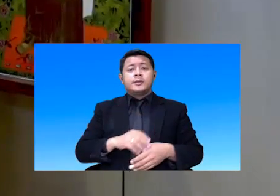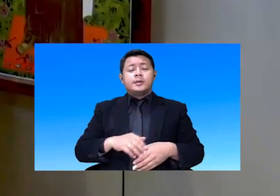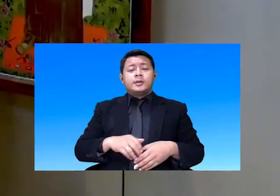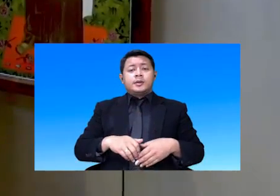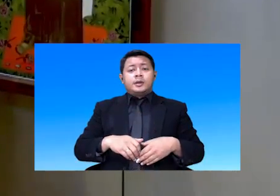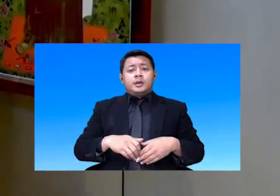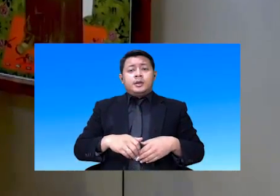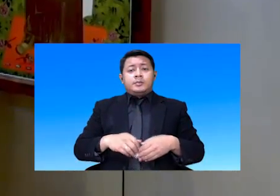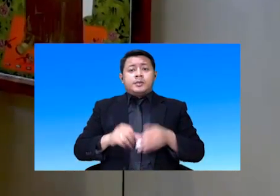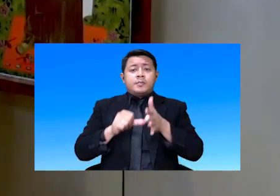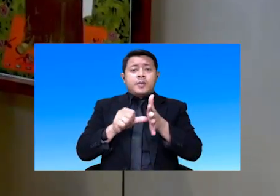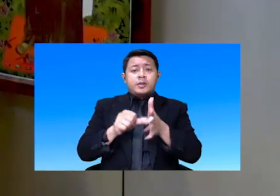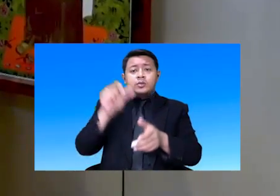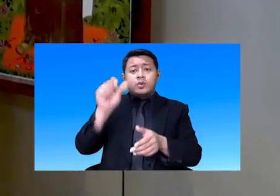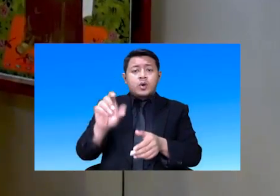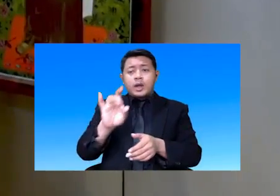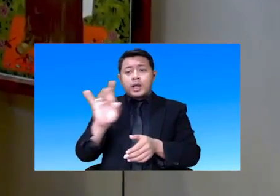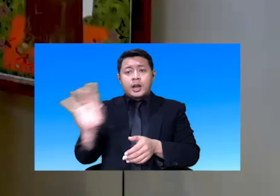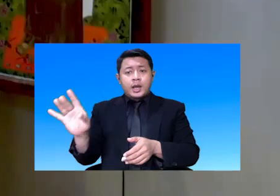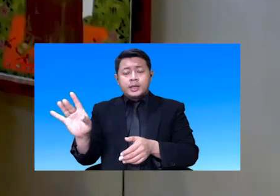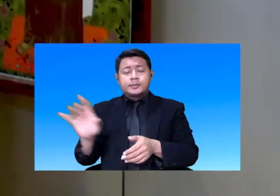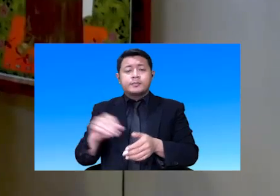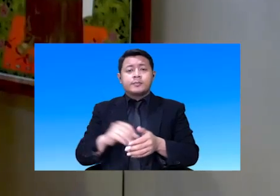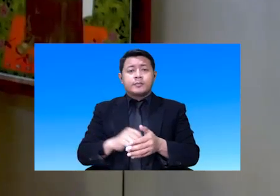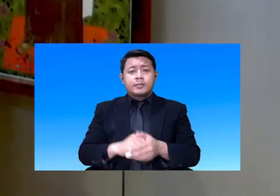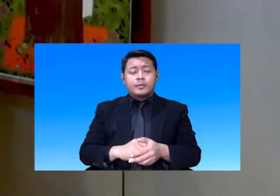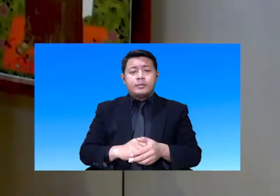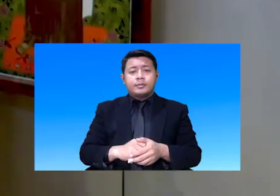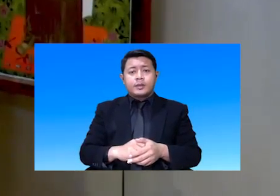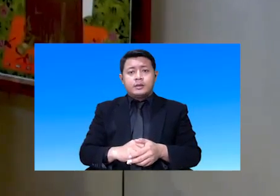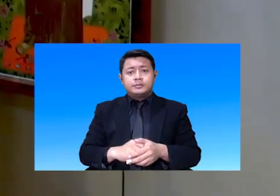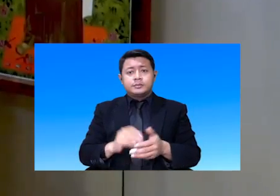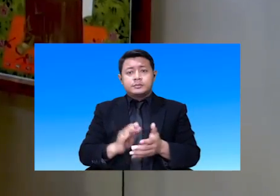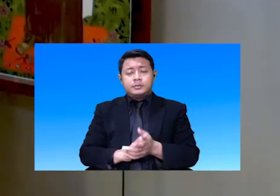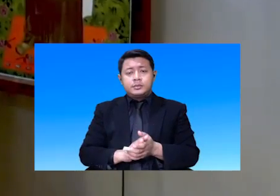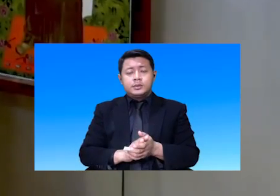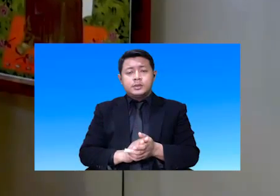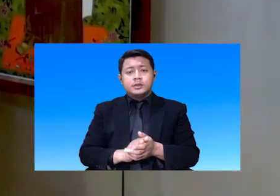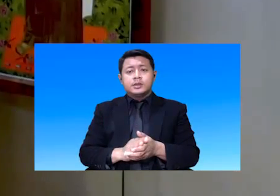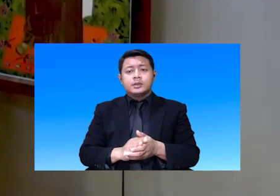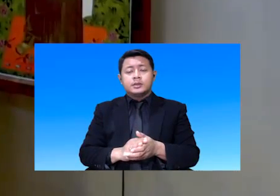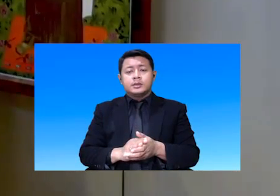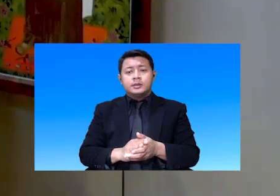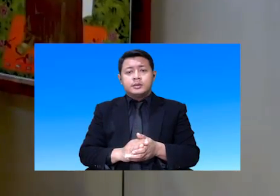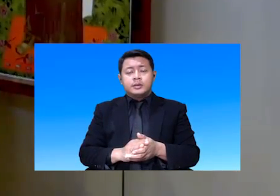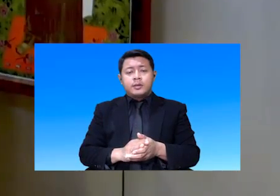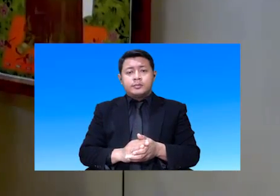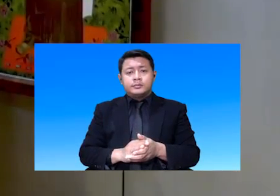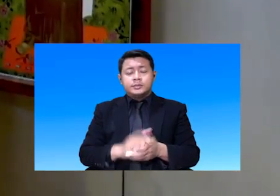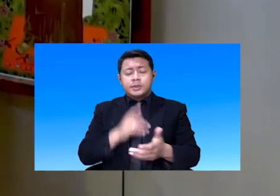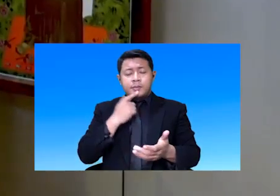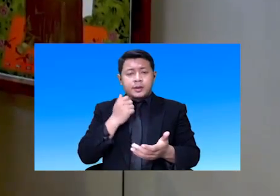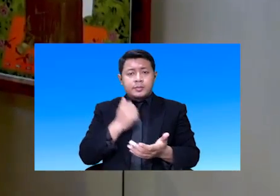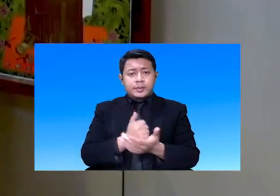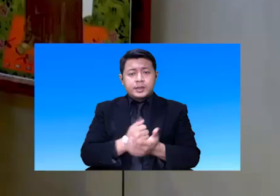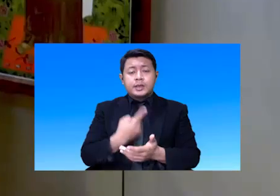membuat orang lain menjadi berharga, tentu saja mendapatkan inspirasi, tetapi kata kuncinya